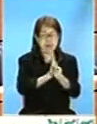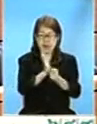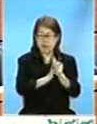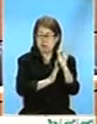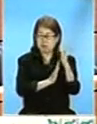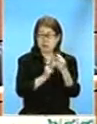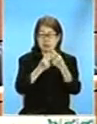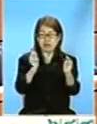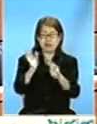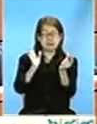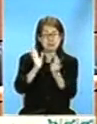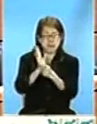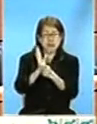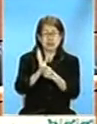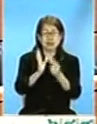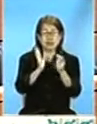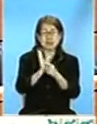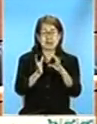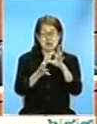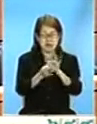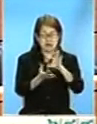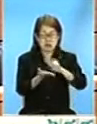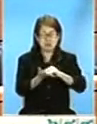ที่เขียนไว้นะครับในร่าง